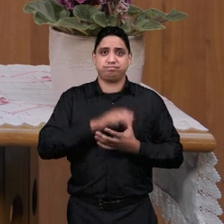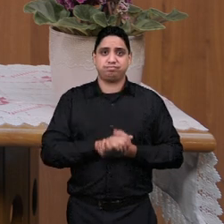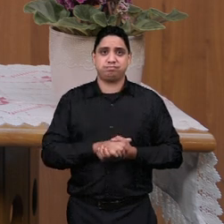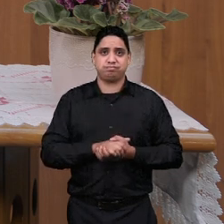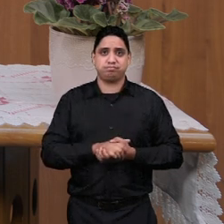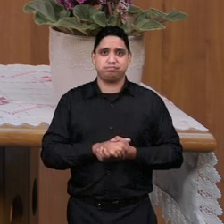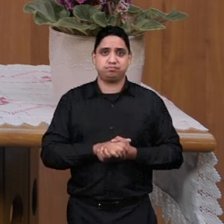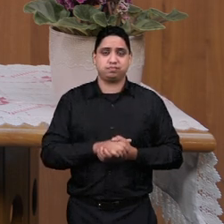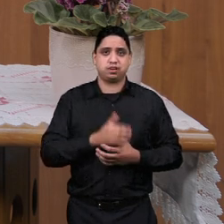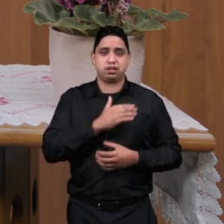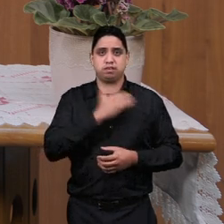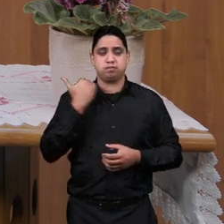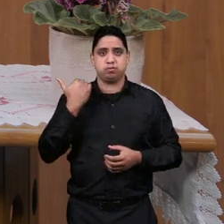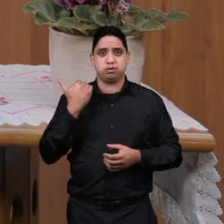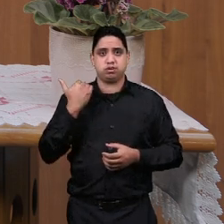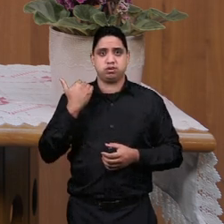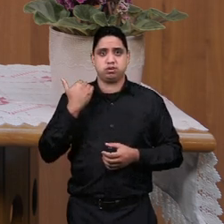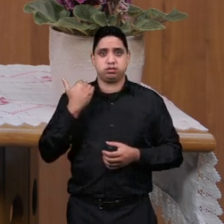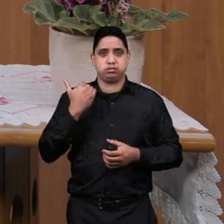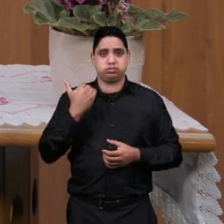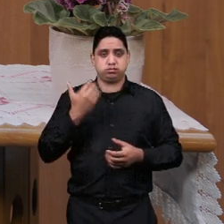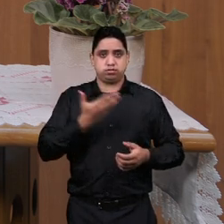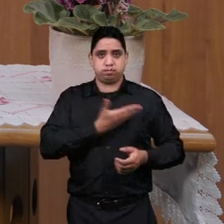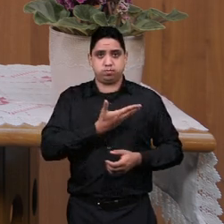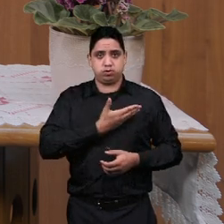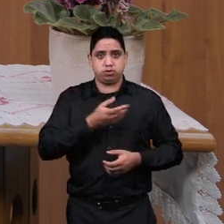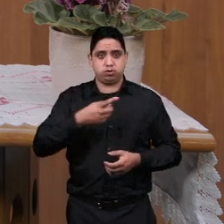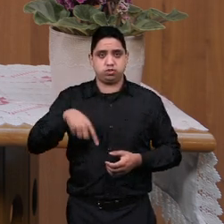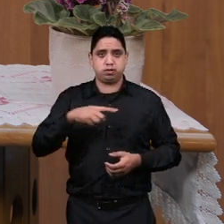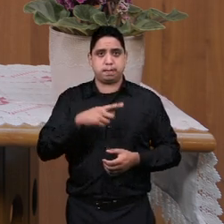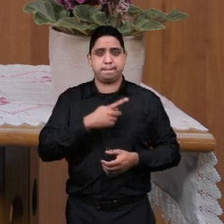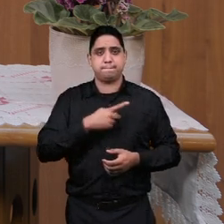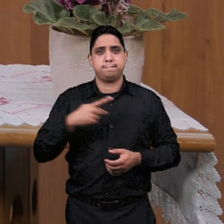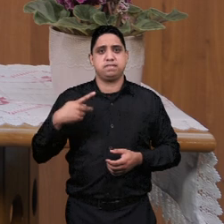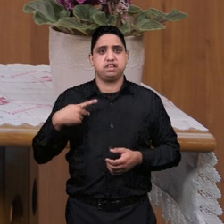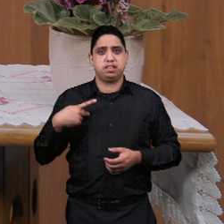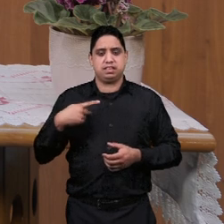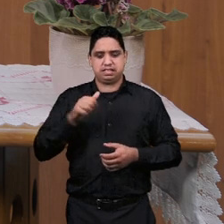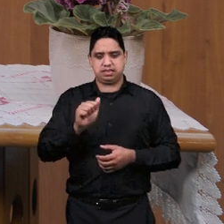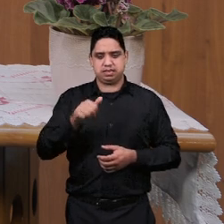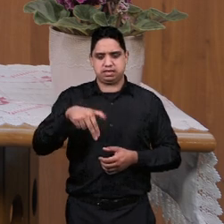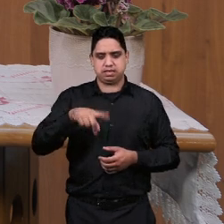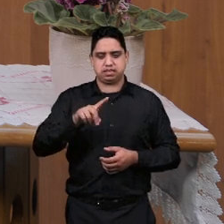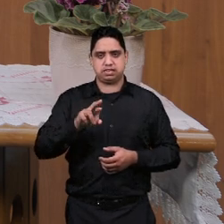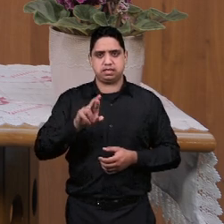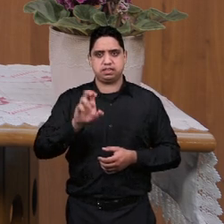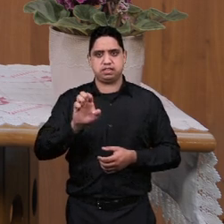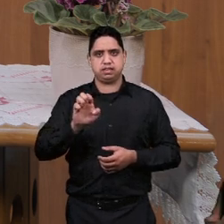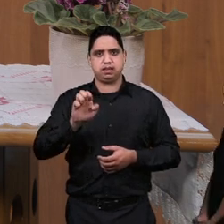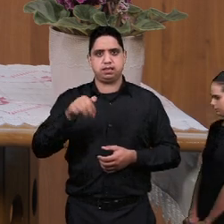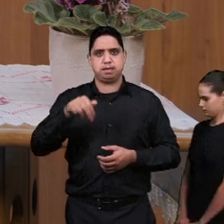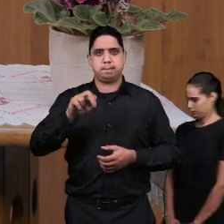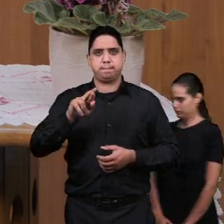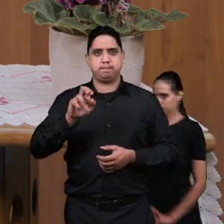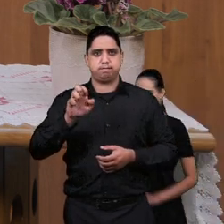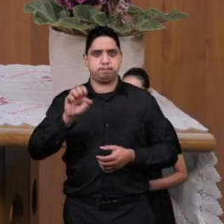le décès d'un de nos pasteurs, André Marques Ferreira. Le pasteur André